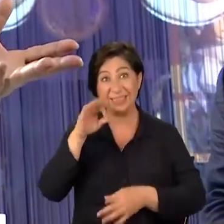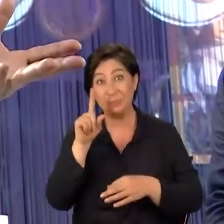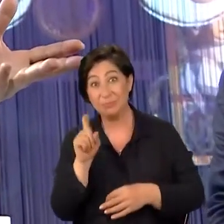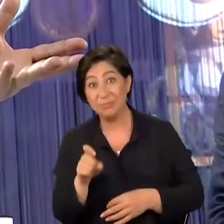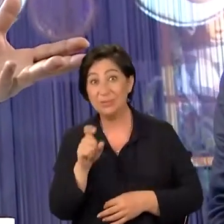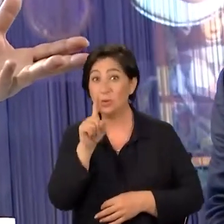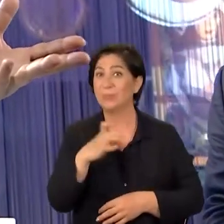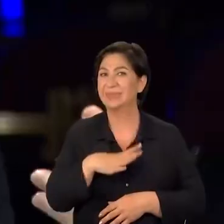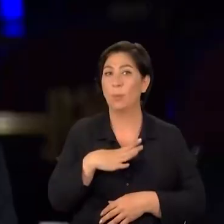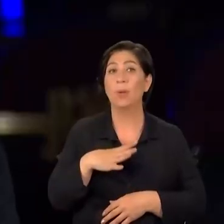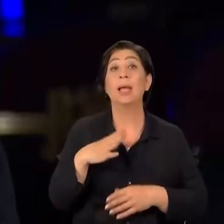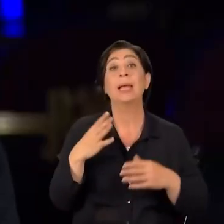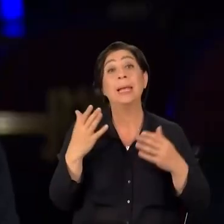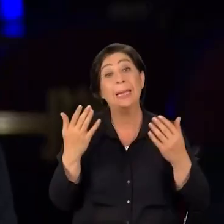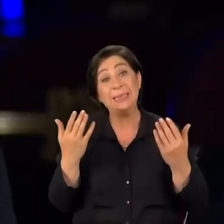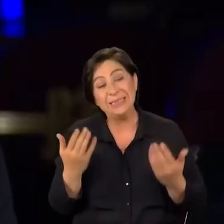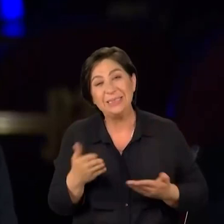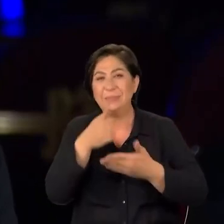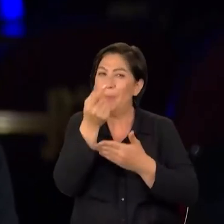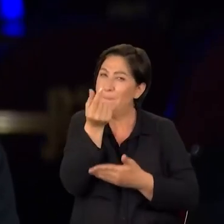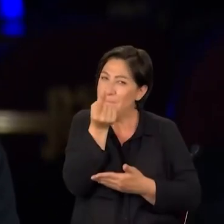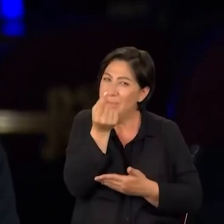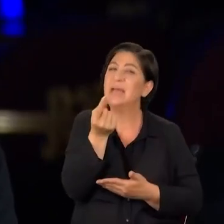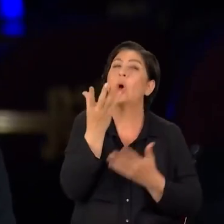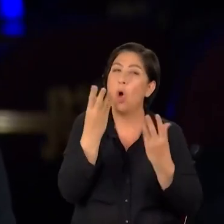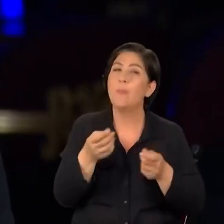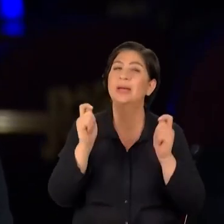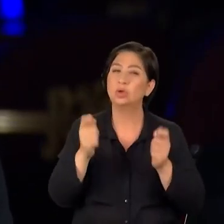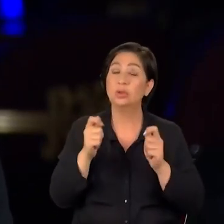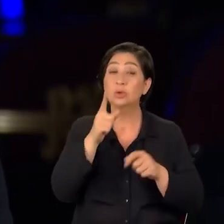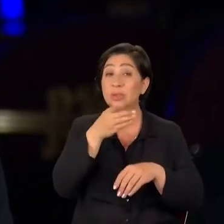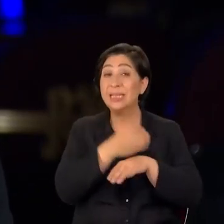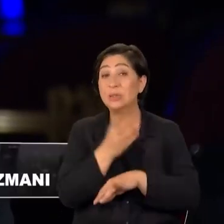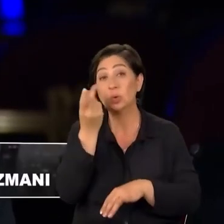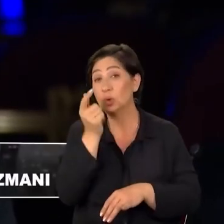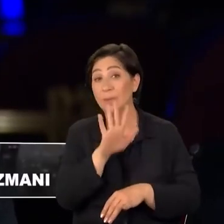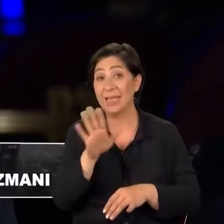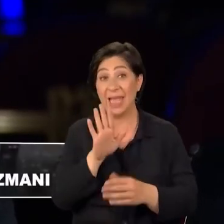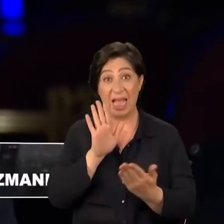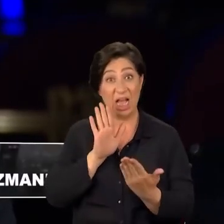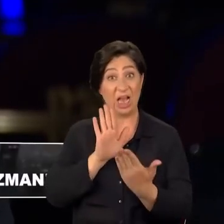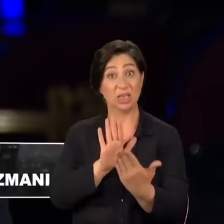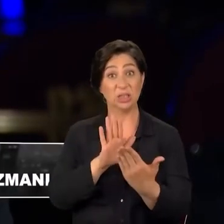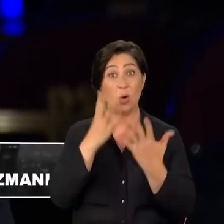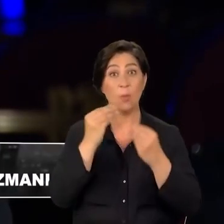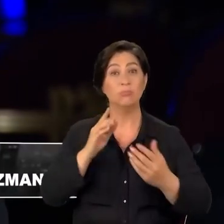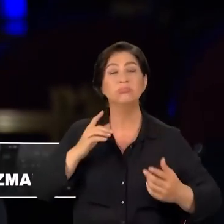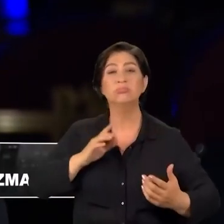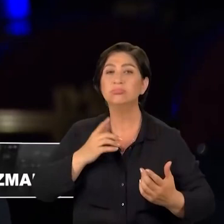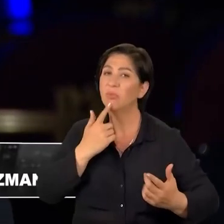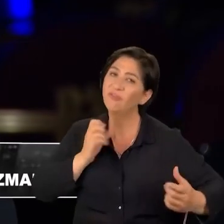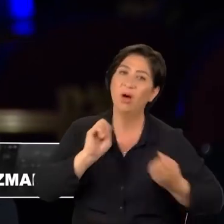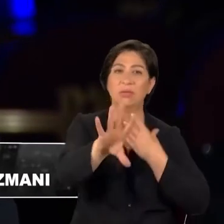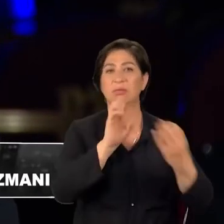istiyorum. Bir miktar gösteri dünyasının insanı olmak mecburiyetinde ama şu gerçekliği unutamayız. Karşı karşıya olduğumuz